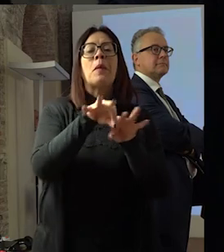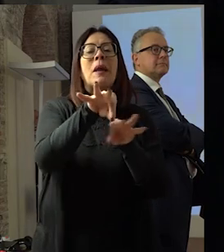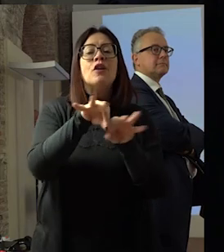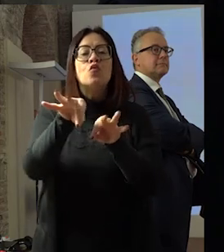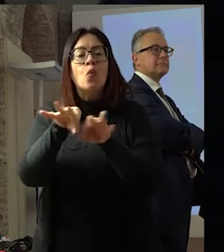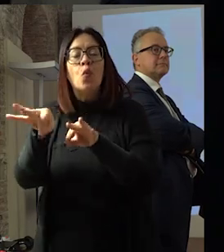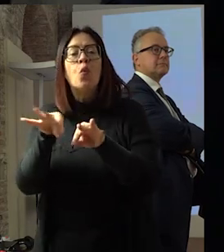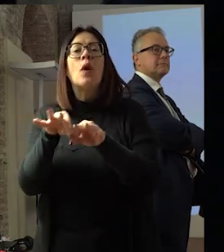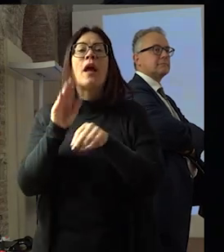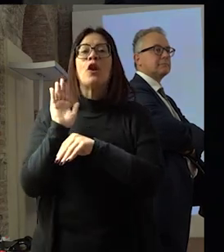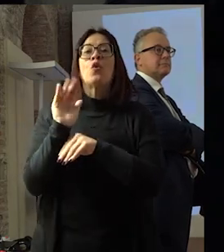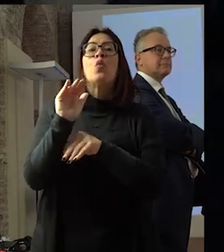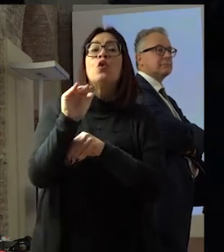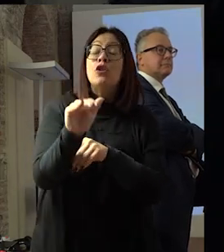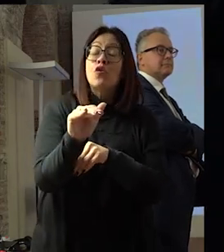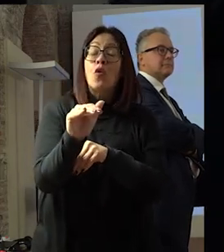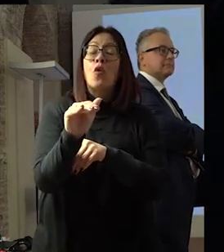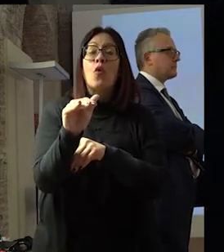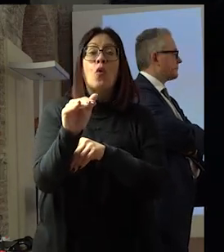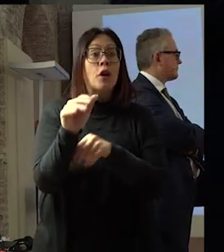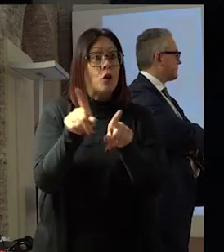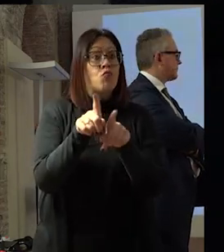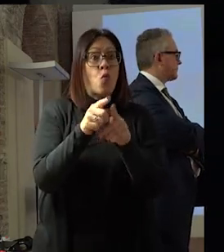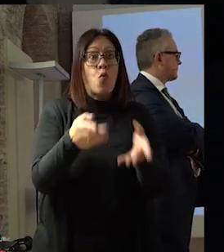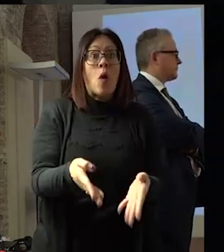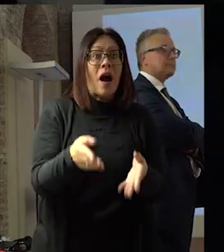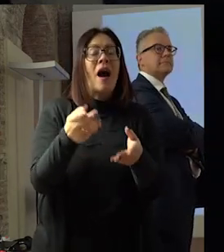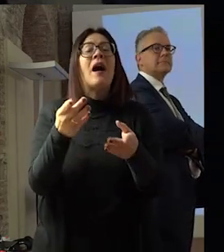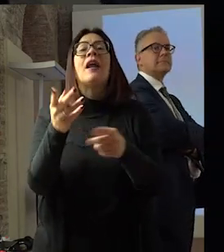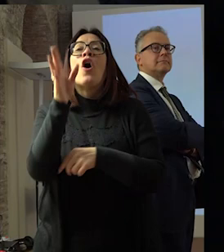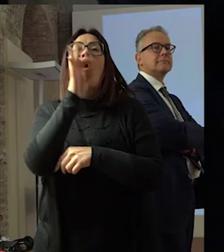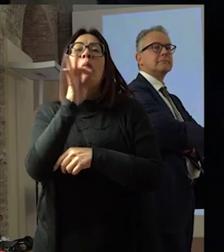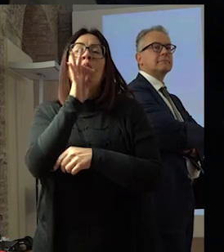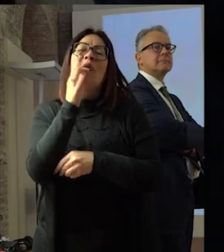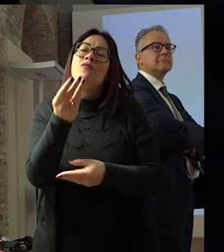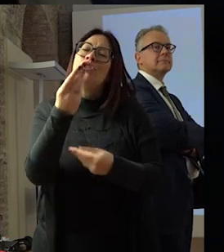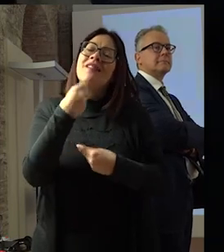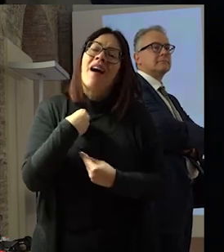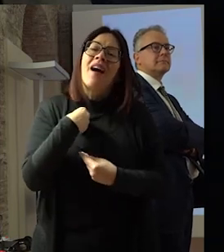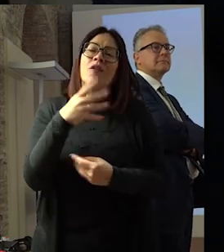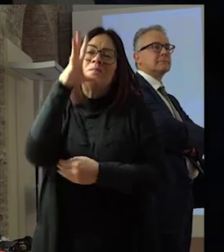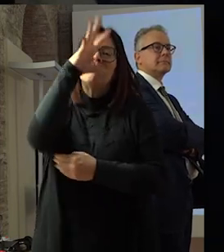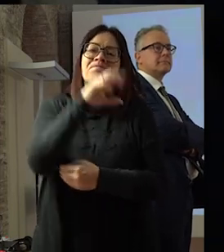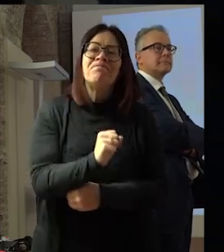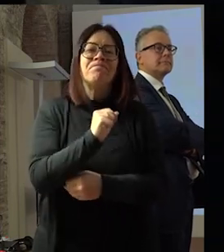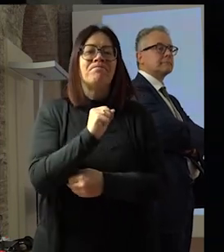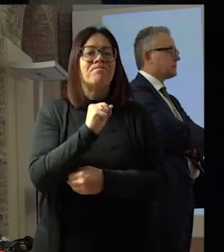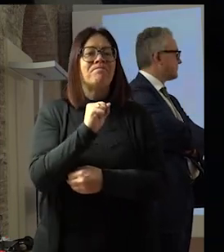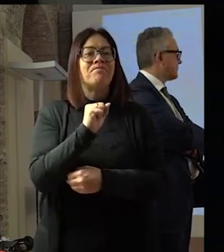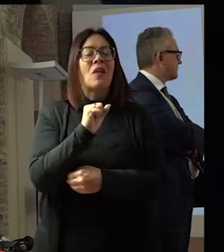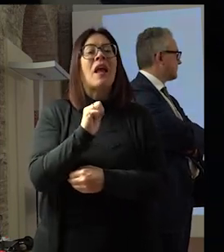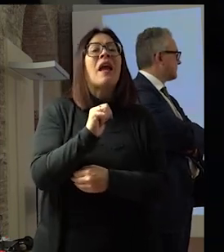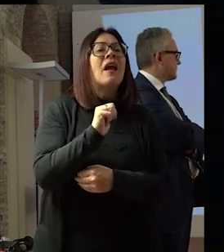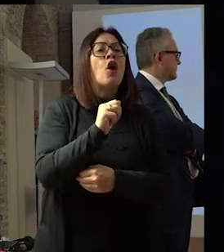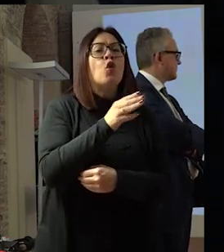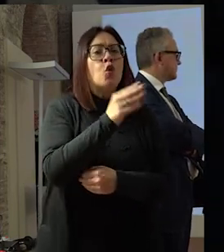tutti i giorni, con una come queste, ma anche che ci fanno capire che siamo veramente tutti